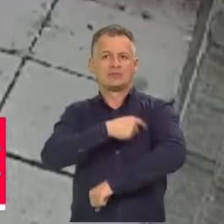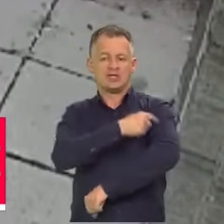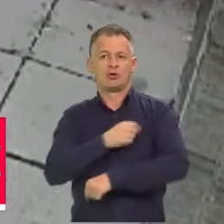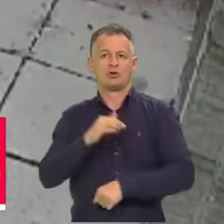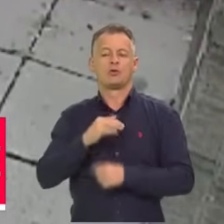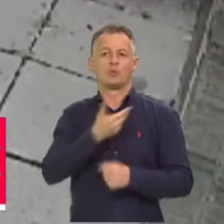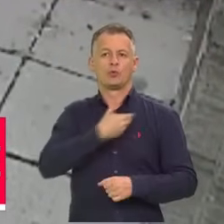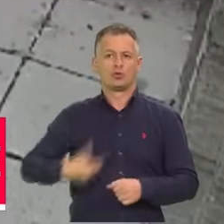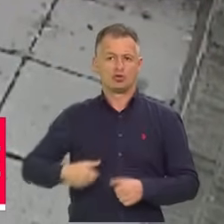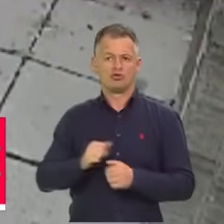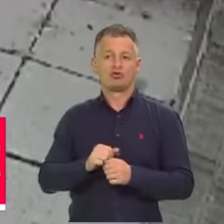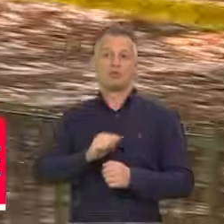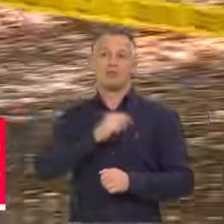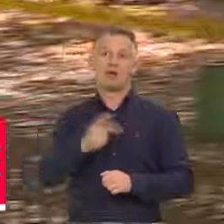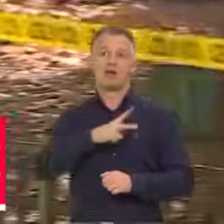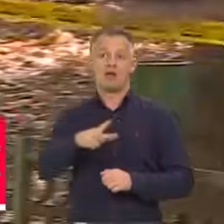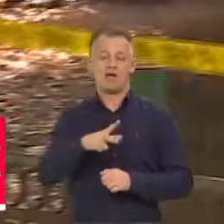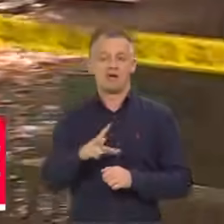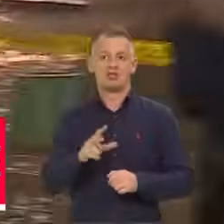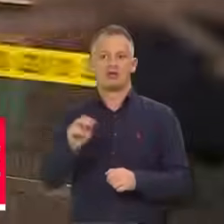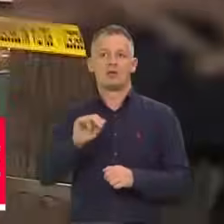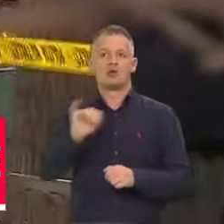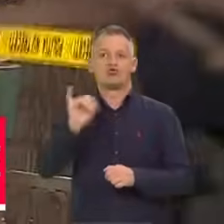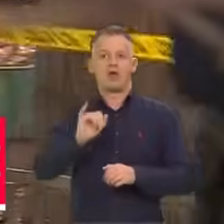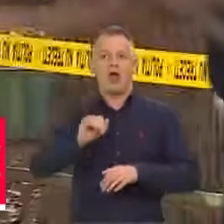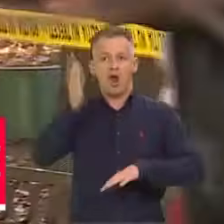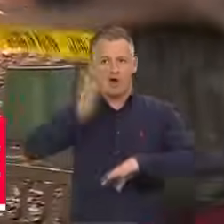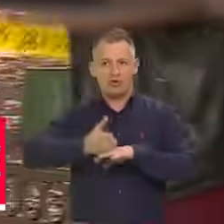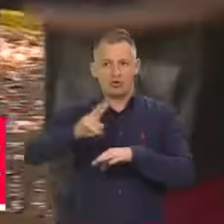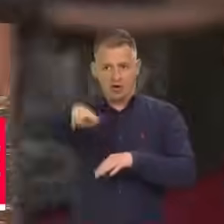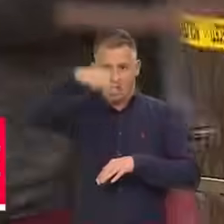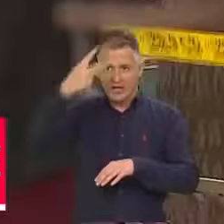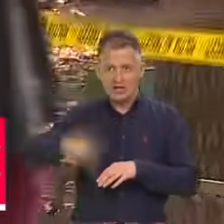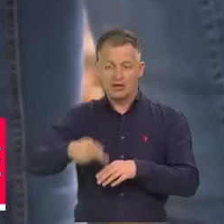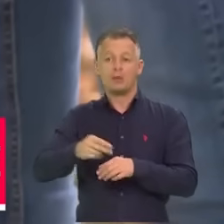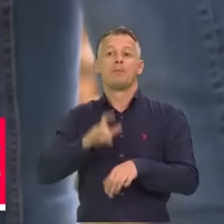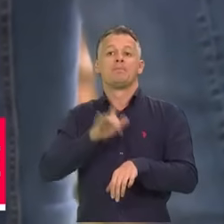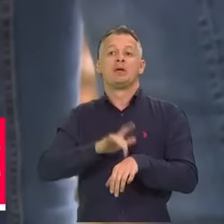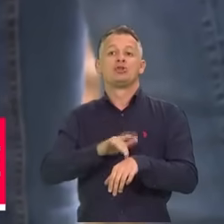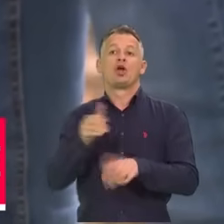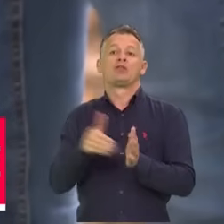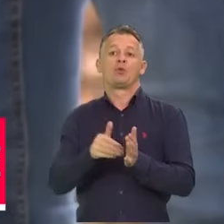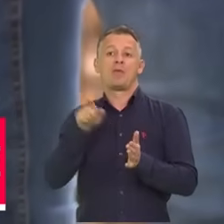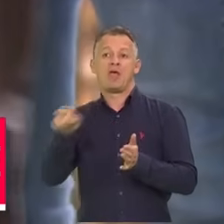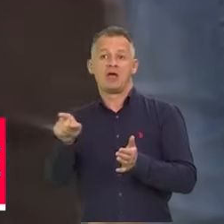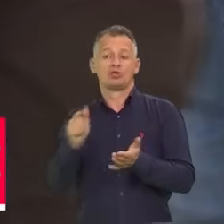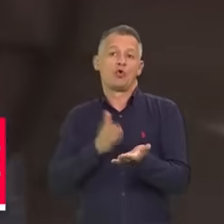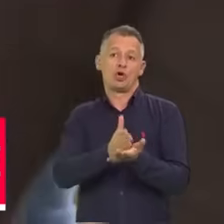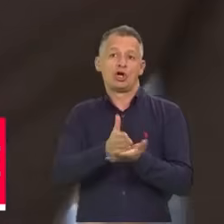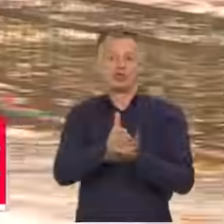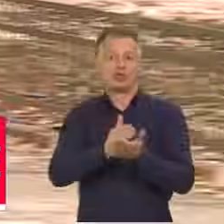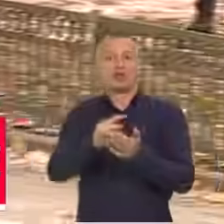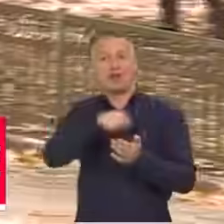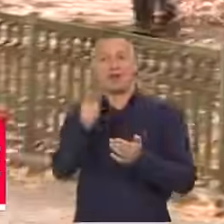gravă este cea pe care a căzut, iar medicii de la Spitalul Universitar au fost nevoiți să o opereze. Celelalte angajate ale firmei au